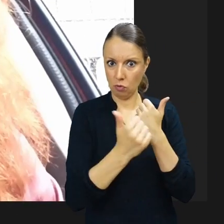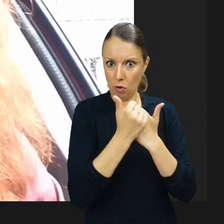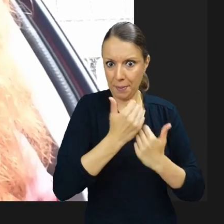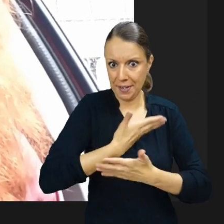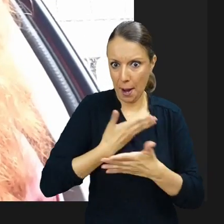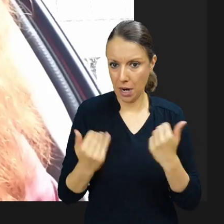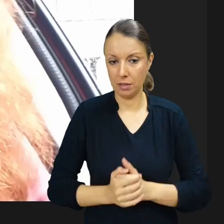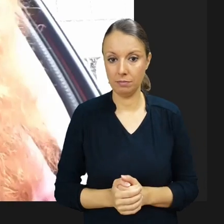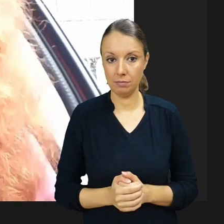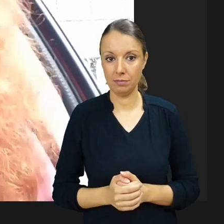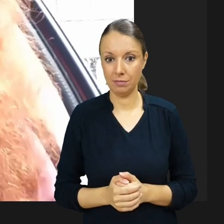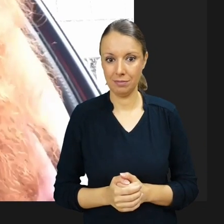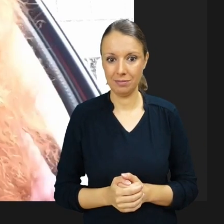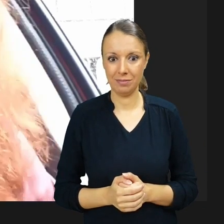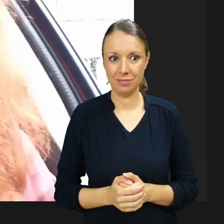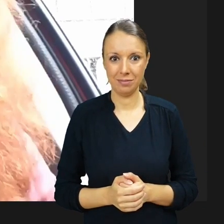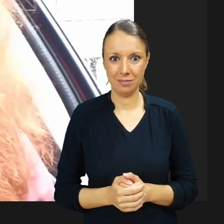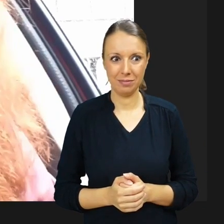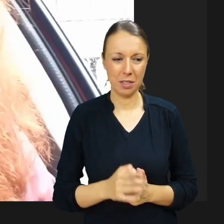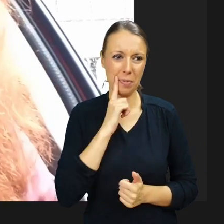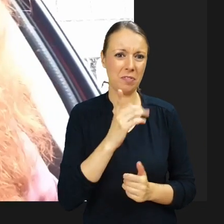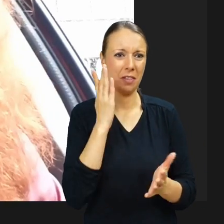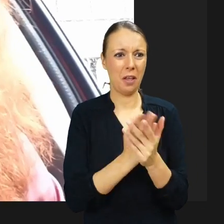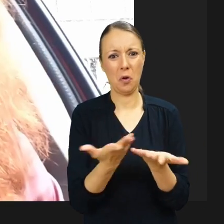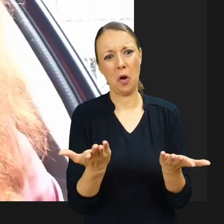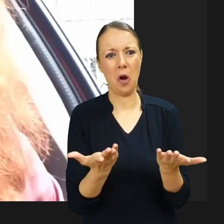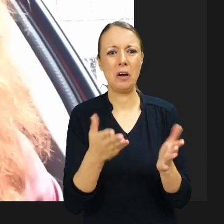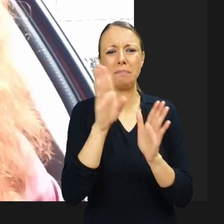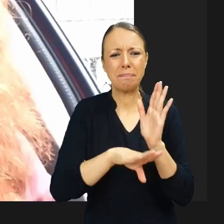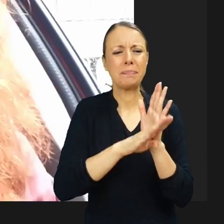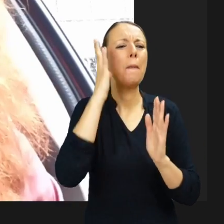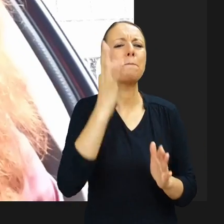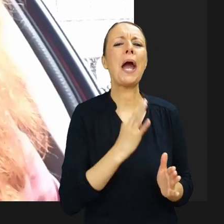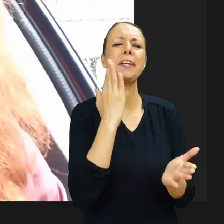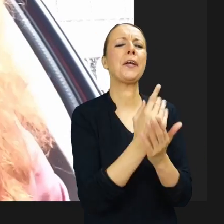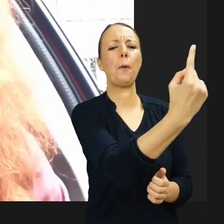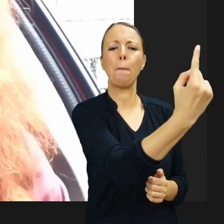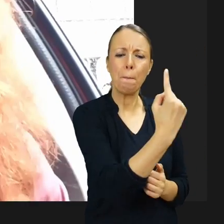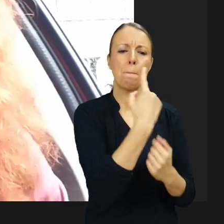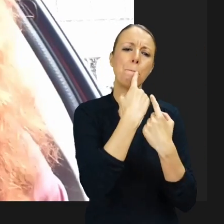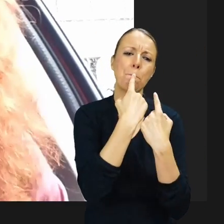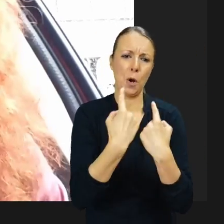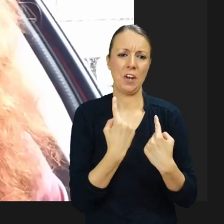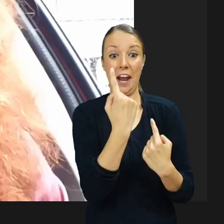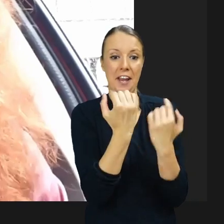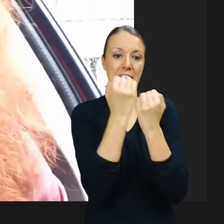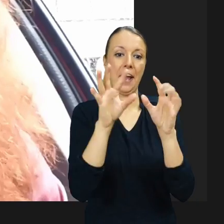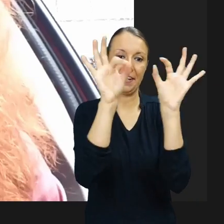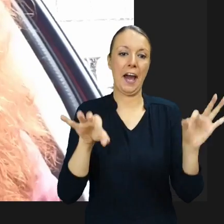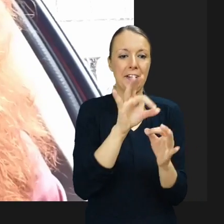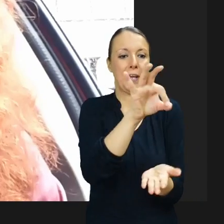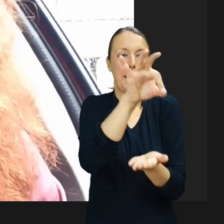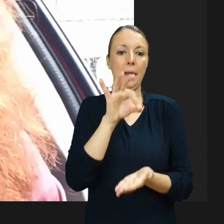się mówi, paszczową informację od panienki, że po prostu jest tajne. No więc na